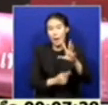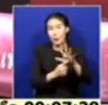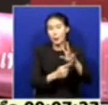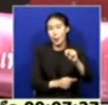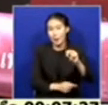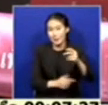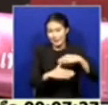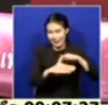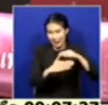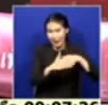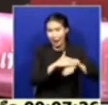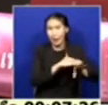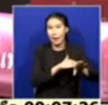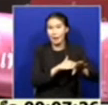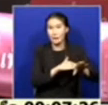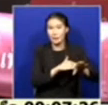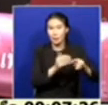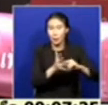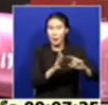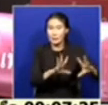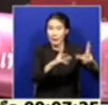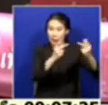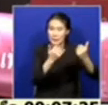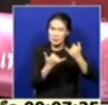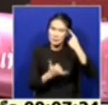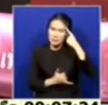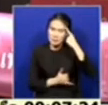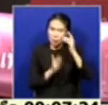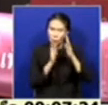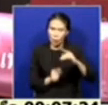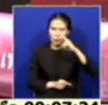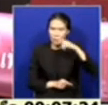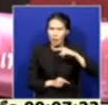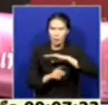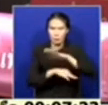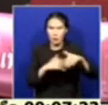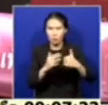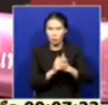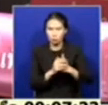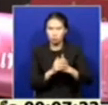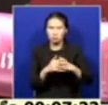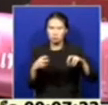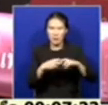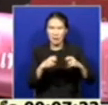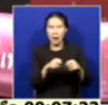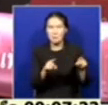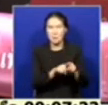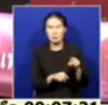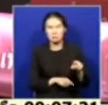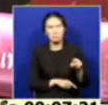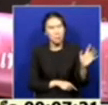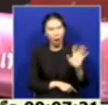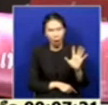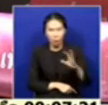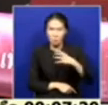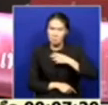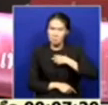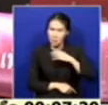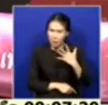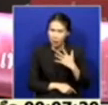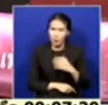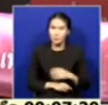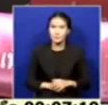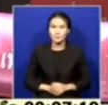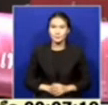ากให้เราสดับรับฟังอีกครั้งหนึ่งว่าเป็นเรื่องอะไรบ้างแต่แน่นอนล่ะครับ